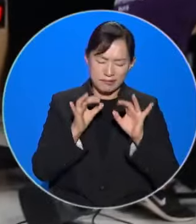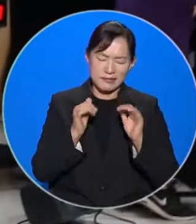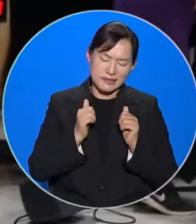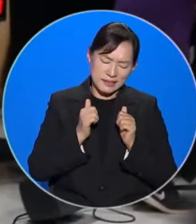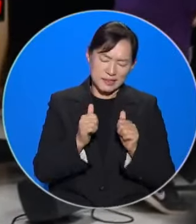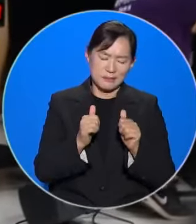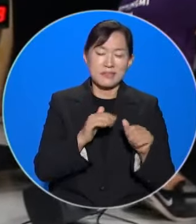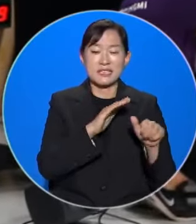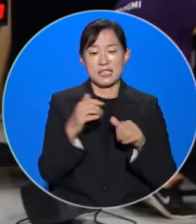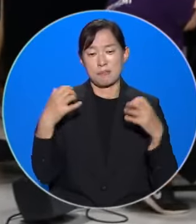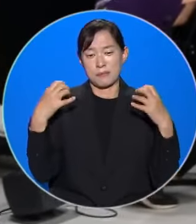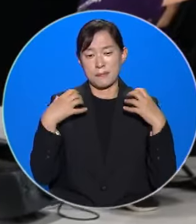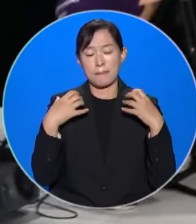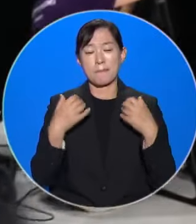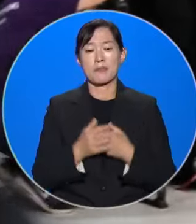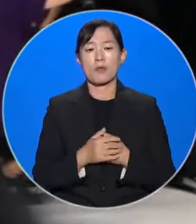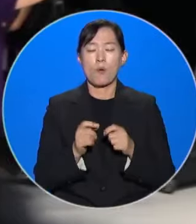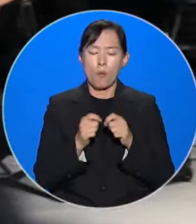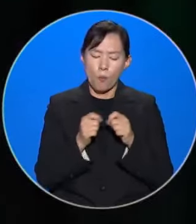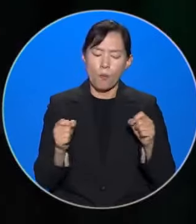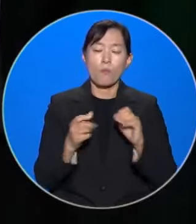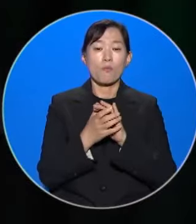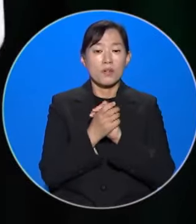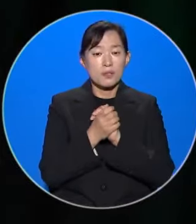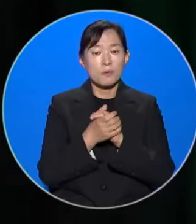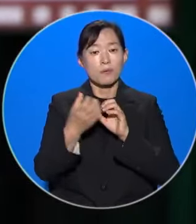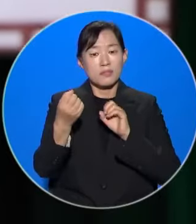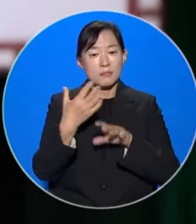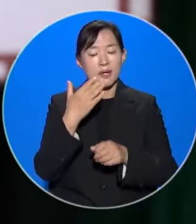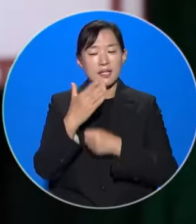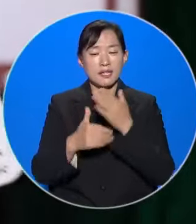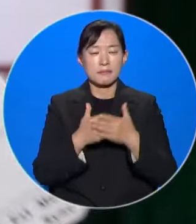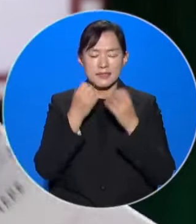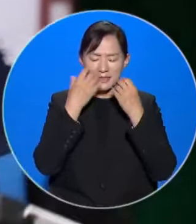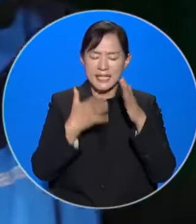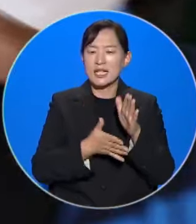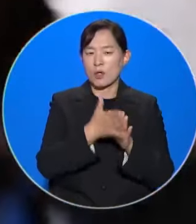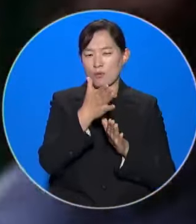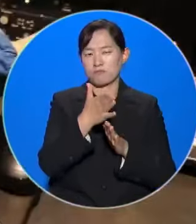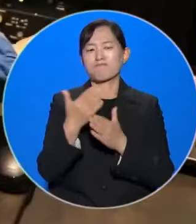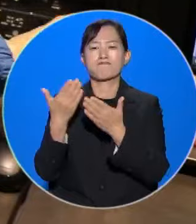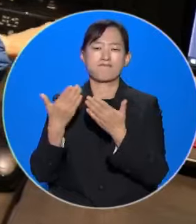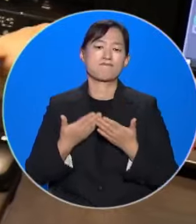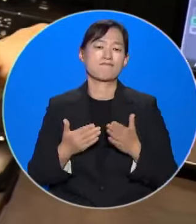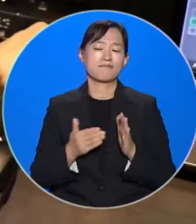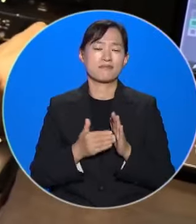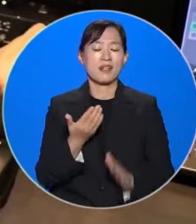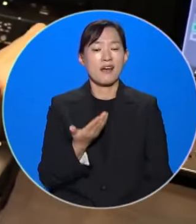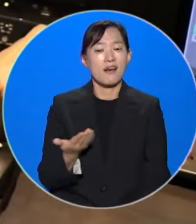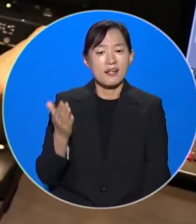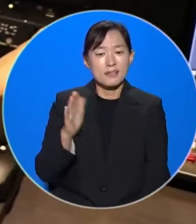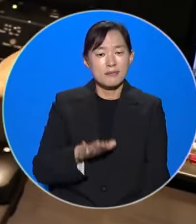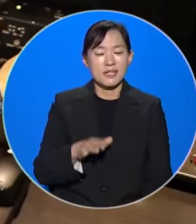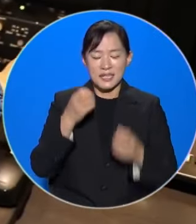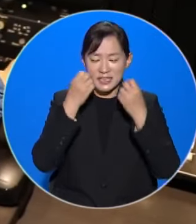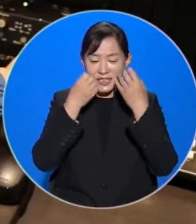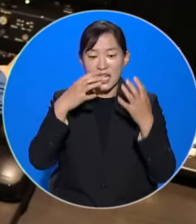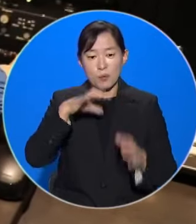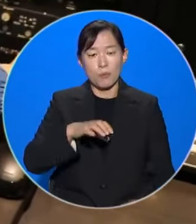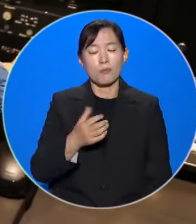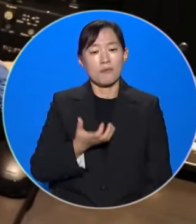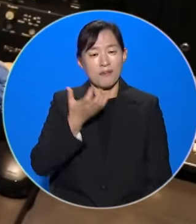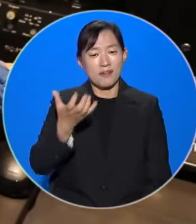왔는데요. 오랜 기도의 응답으로 하나님께서 새 사옥도 허락해 주셨습니다. 하지만 새